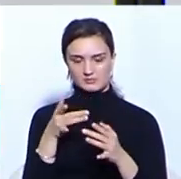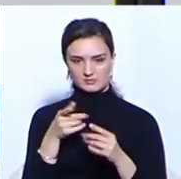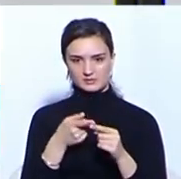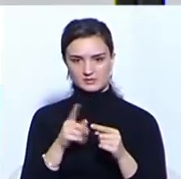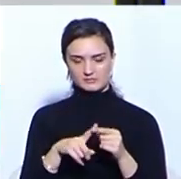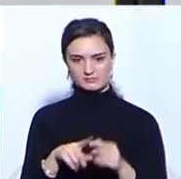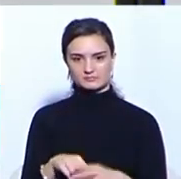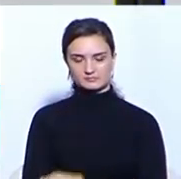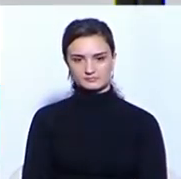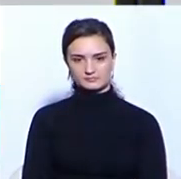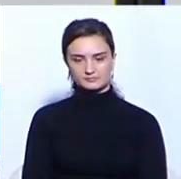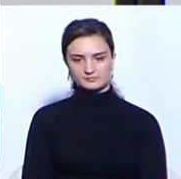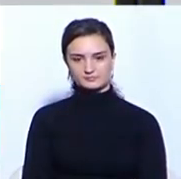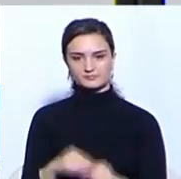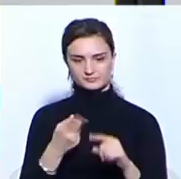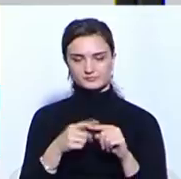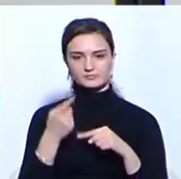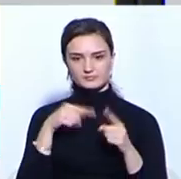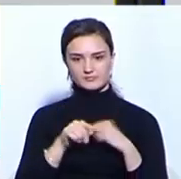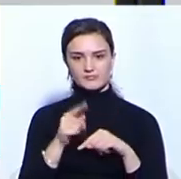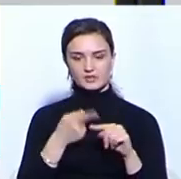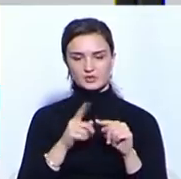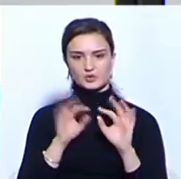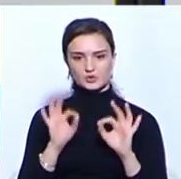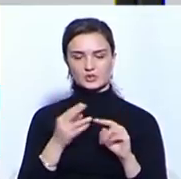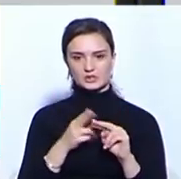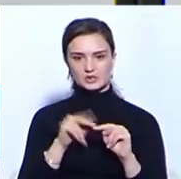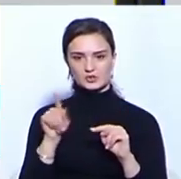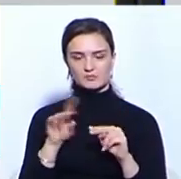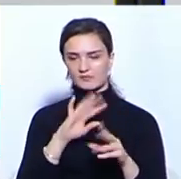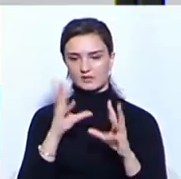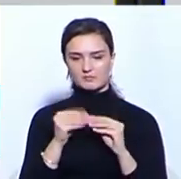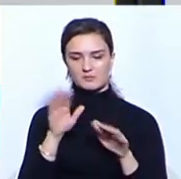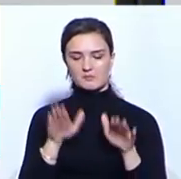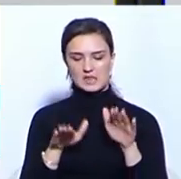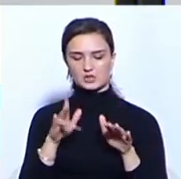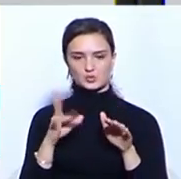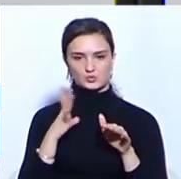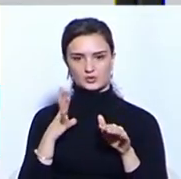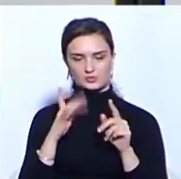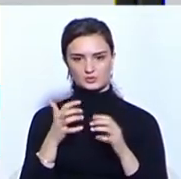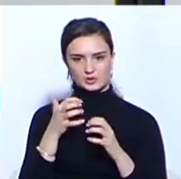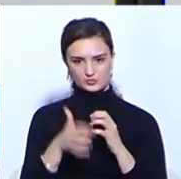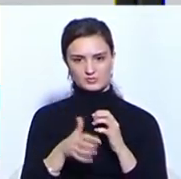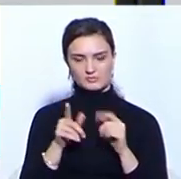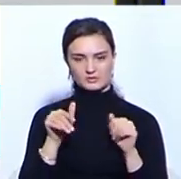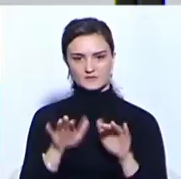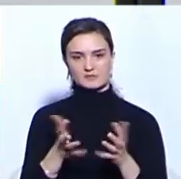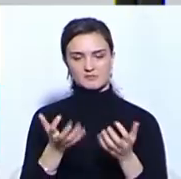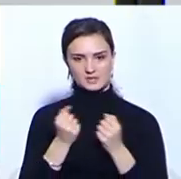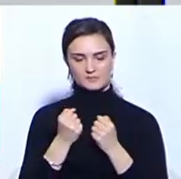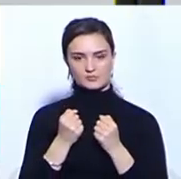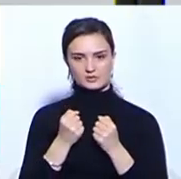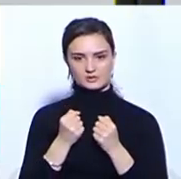შეუძლებელია. აქედან გამომდინარე სწორედ ის, რომ იცით, ყველაფერი ბალანსში უნდა იქნას გადაწყვეტილება მიღებული